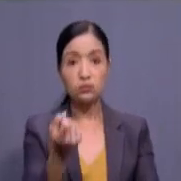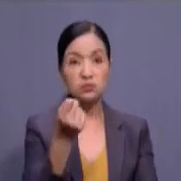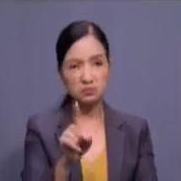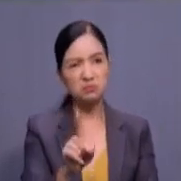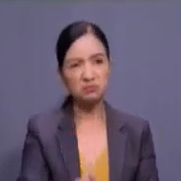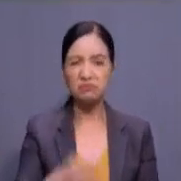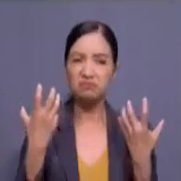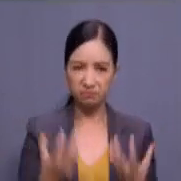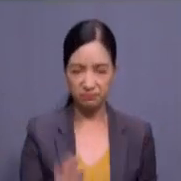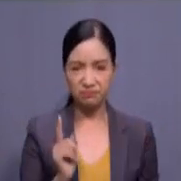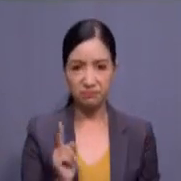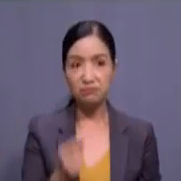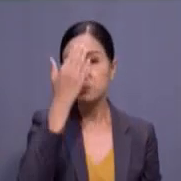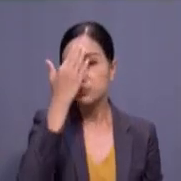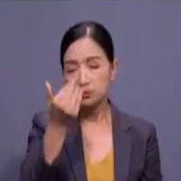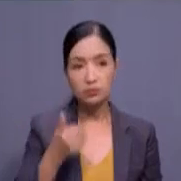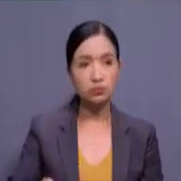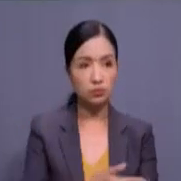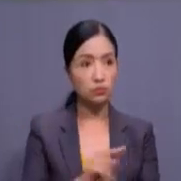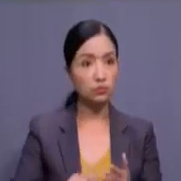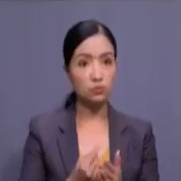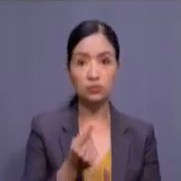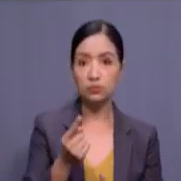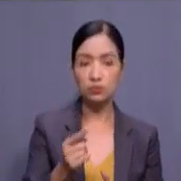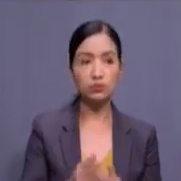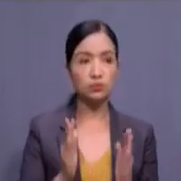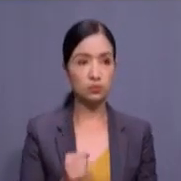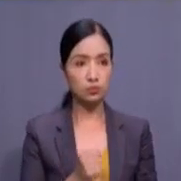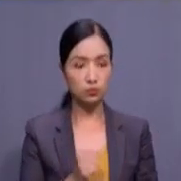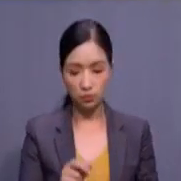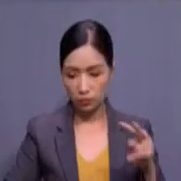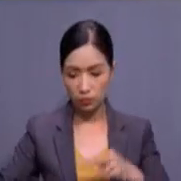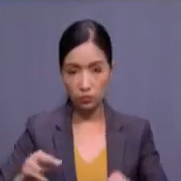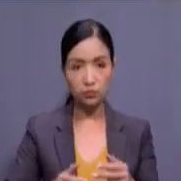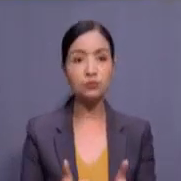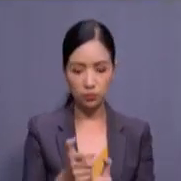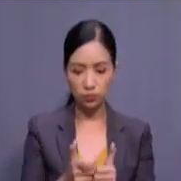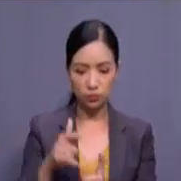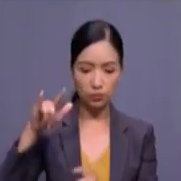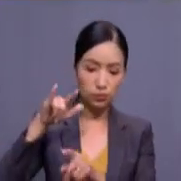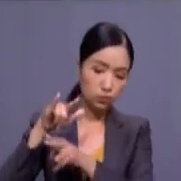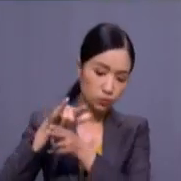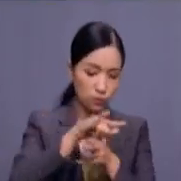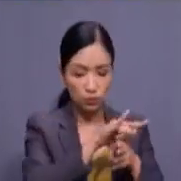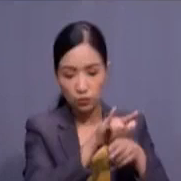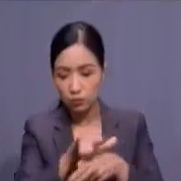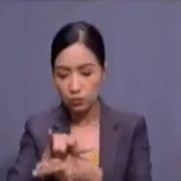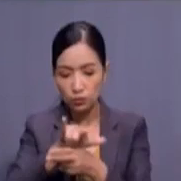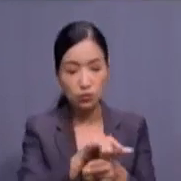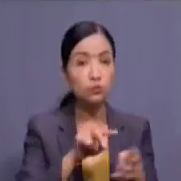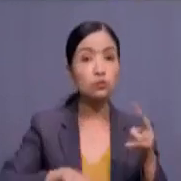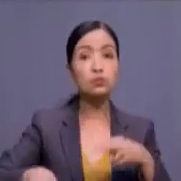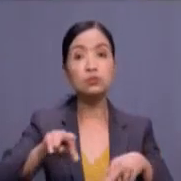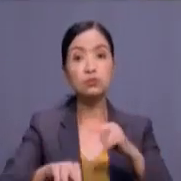านช้างจริงๆนะคะเพราะว่าก่อนเริ่มปฏิบัติการเนี่ยทางเจ้าหน้าที่เขาได้สำรวจภาพจากโดรนก่อนนะคะถามว่าทำไมต้องสำรวจภาพจากโดรน